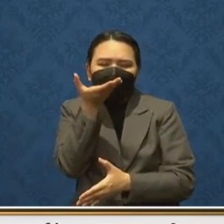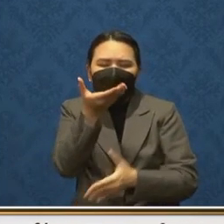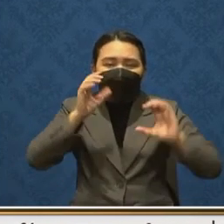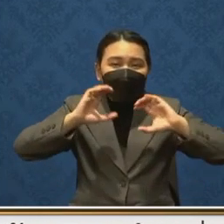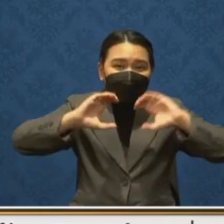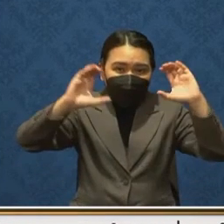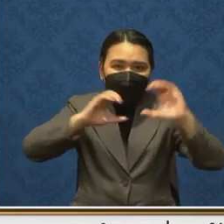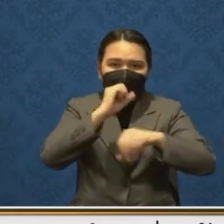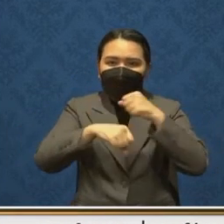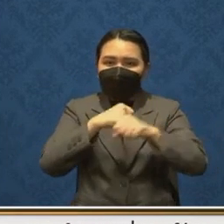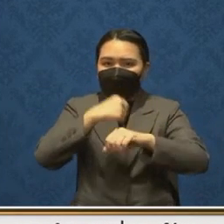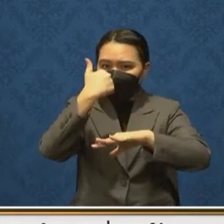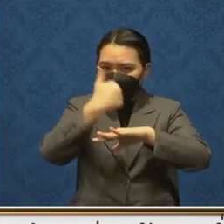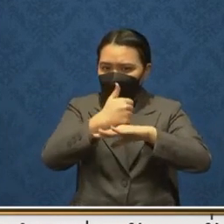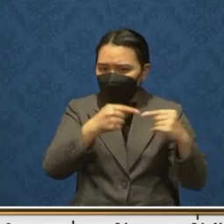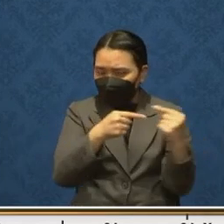ิบรี